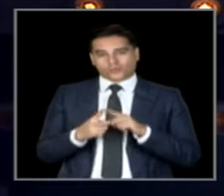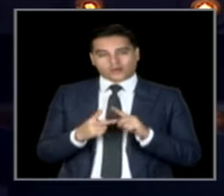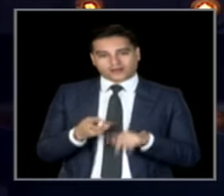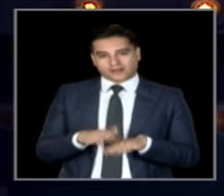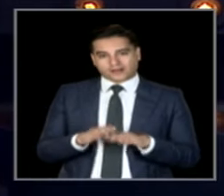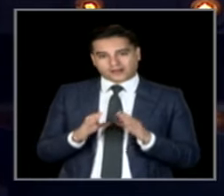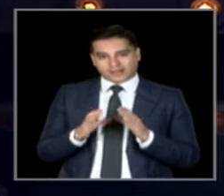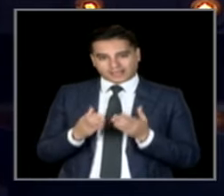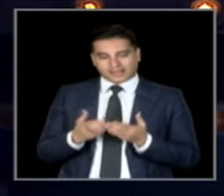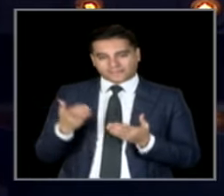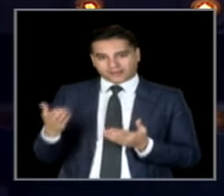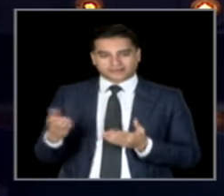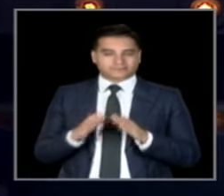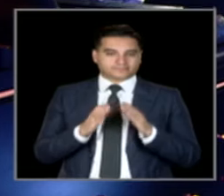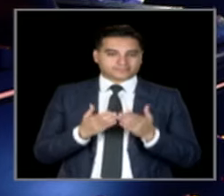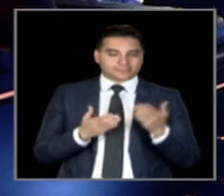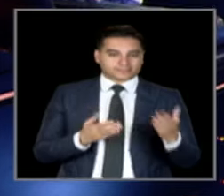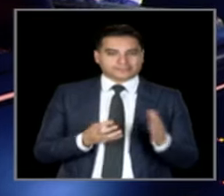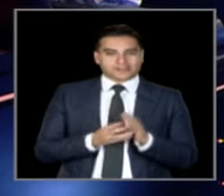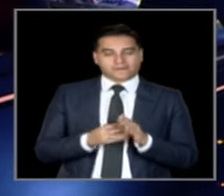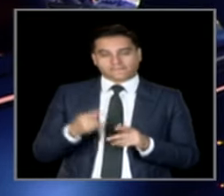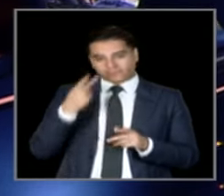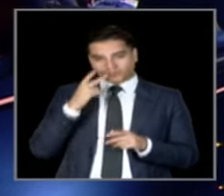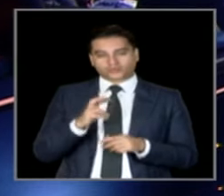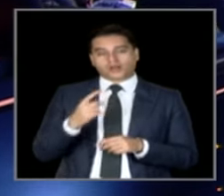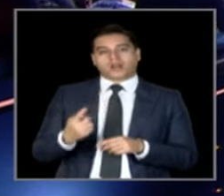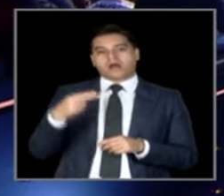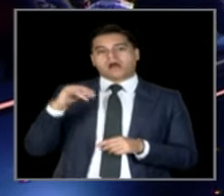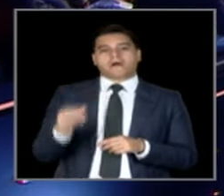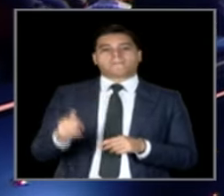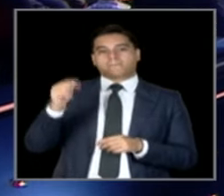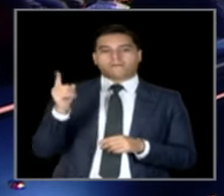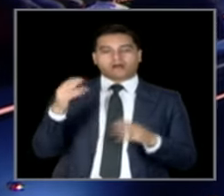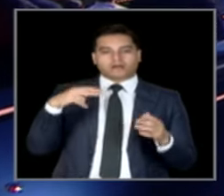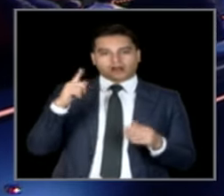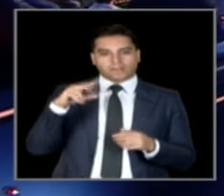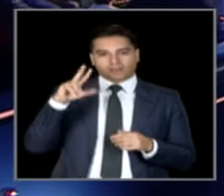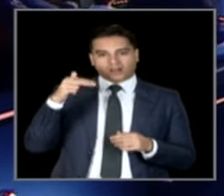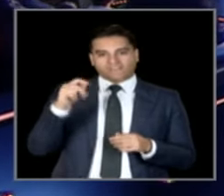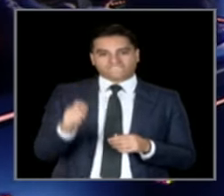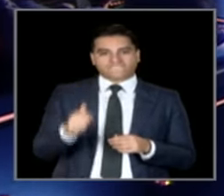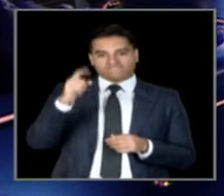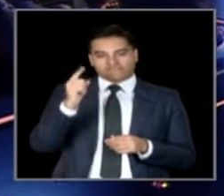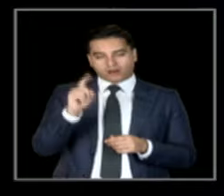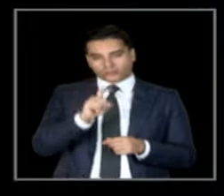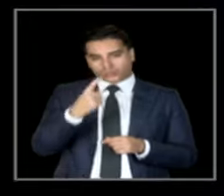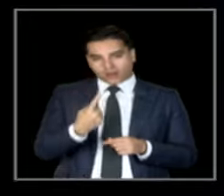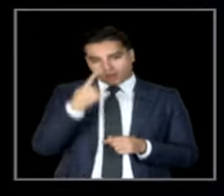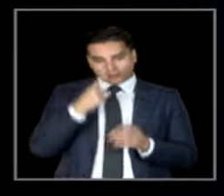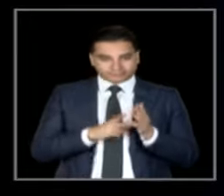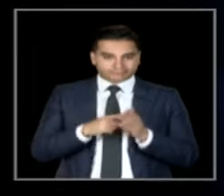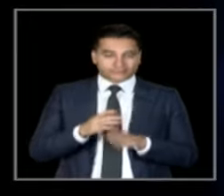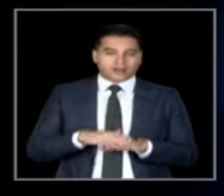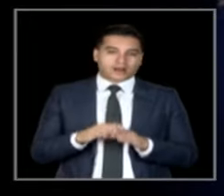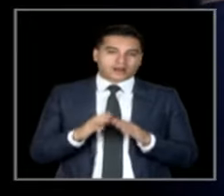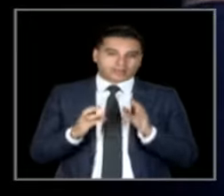سؤالين لكل جامعة، وأول سؤال عمار، عمار عبد الغفار، وهنشوف السؤال الأول